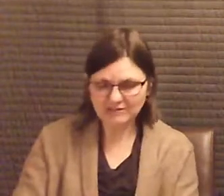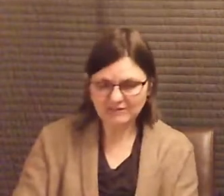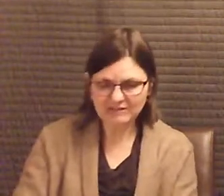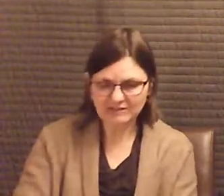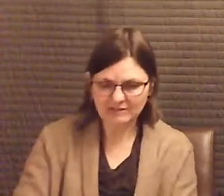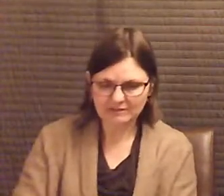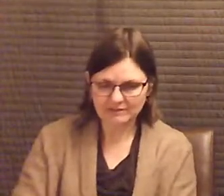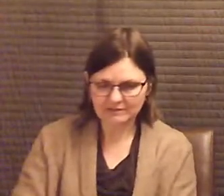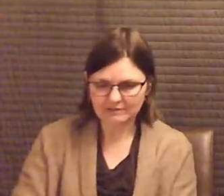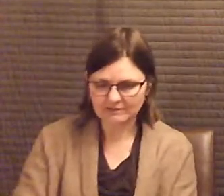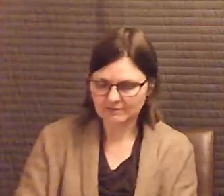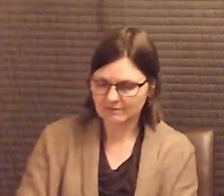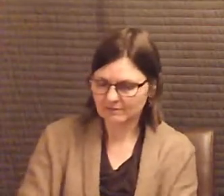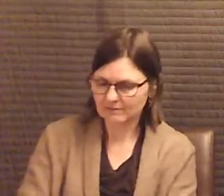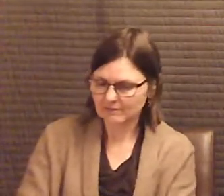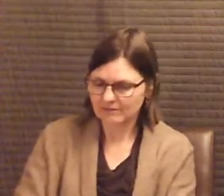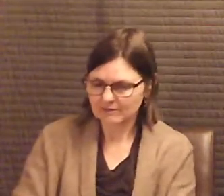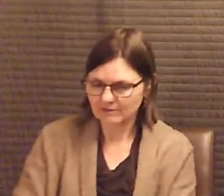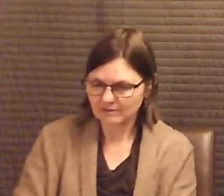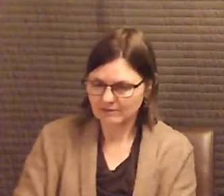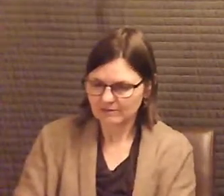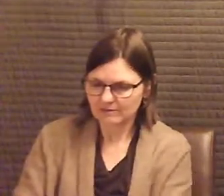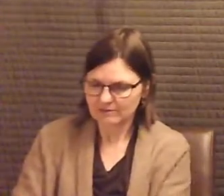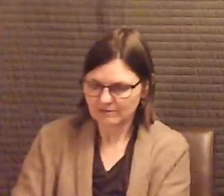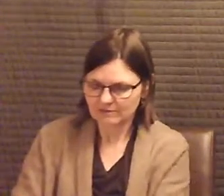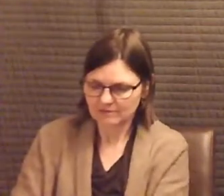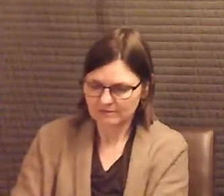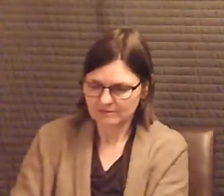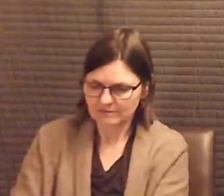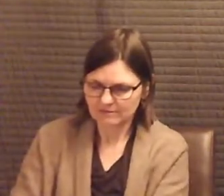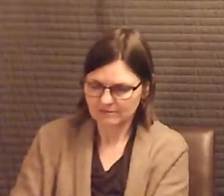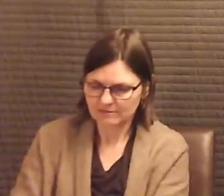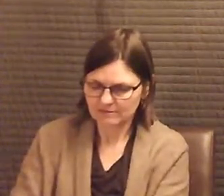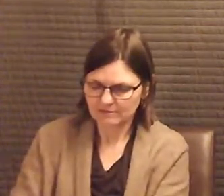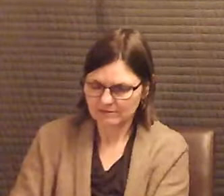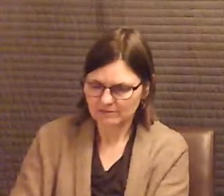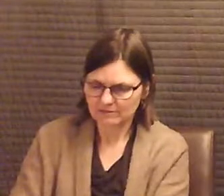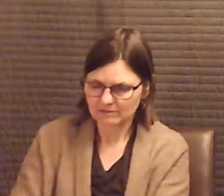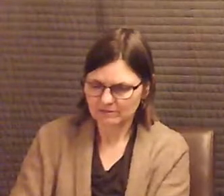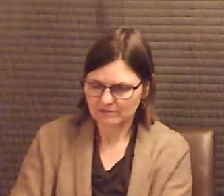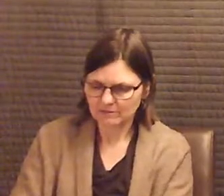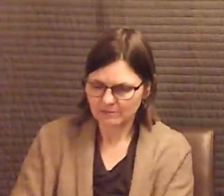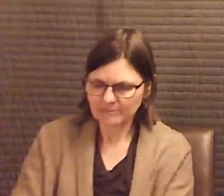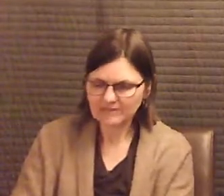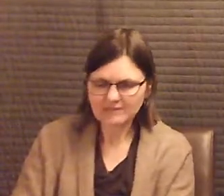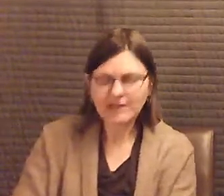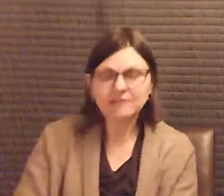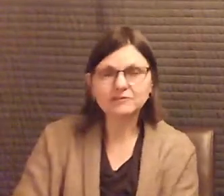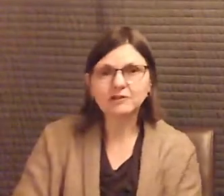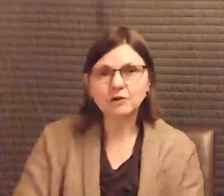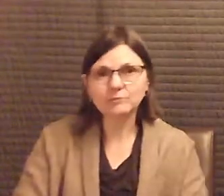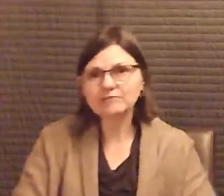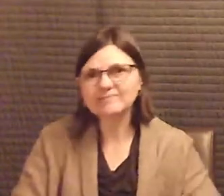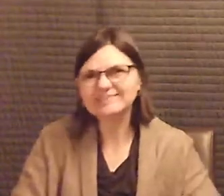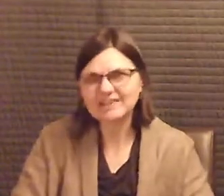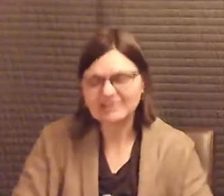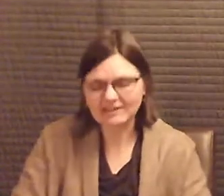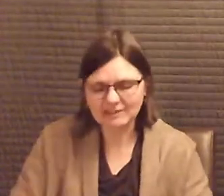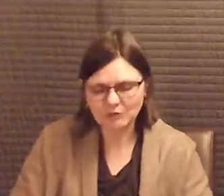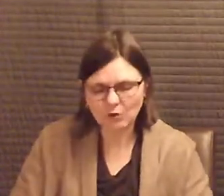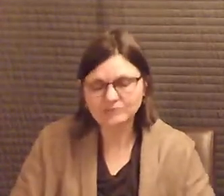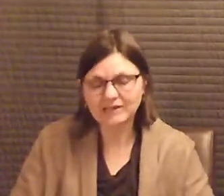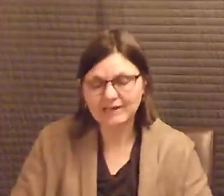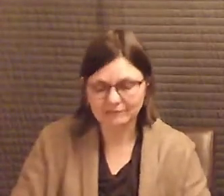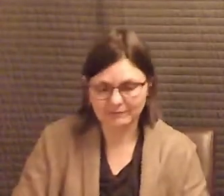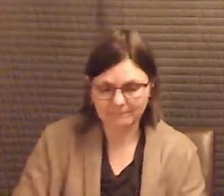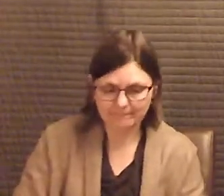21 on that you to that i want to thank you to paulus cruncher sanders met deze een vinden van even 2 tags